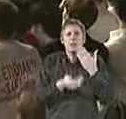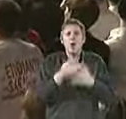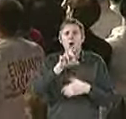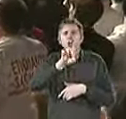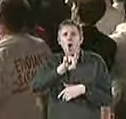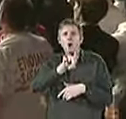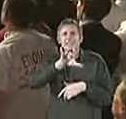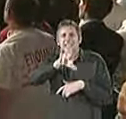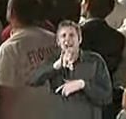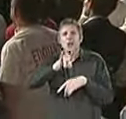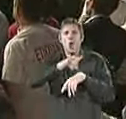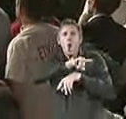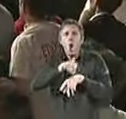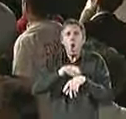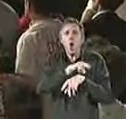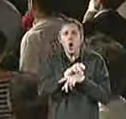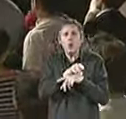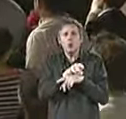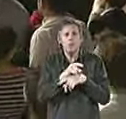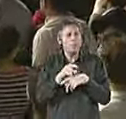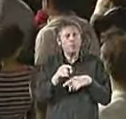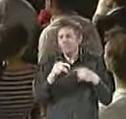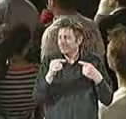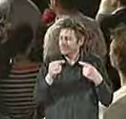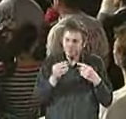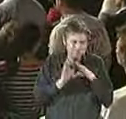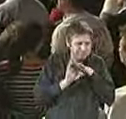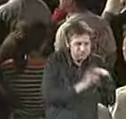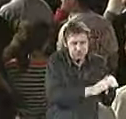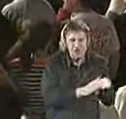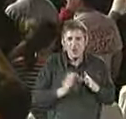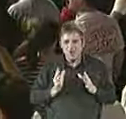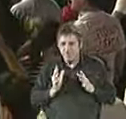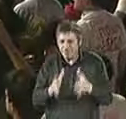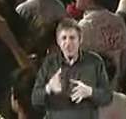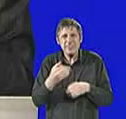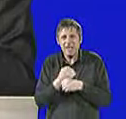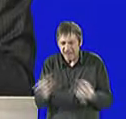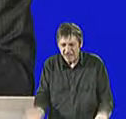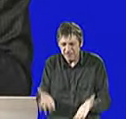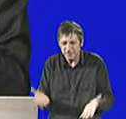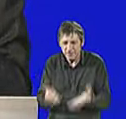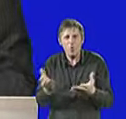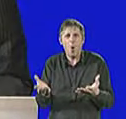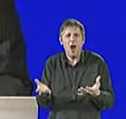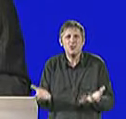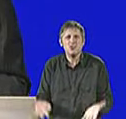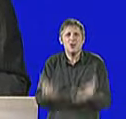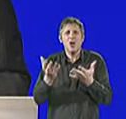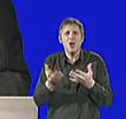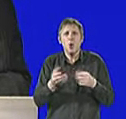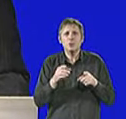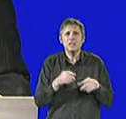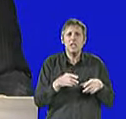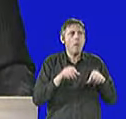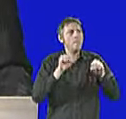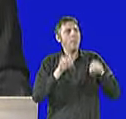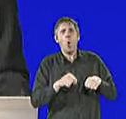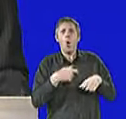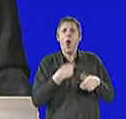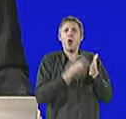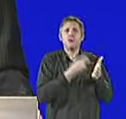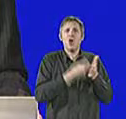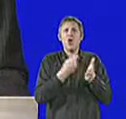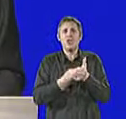nous avons choisi d'encourager le travail plutôt que le décourager. Nous avons choisi d'augmenter le pouvoir d'achat des